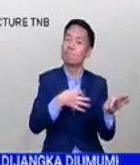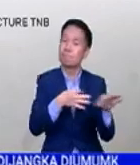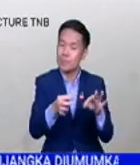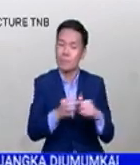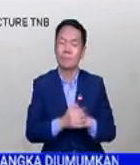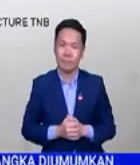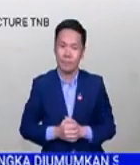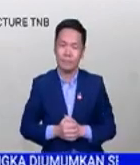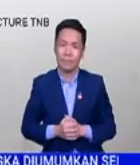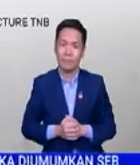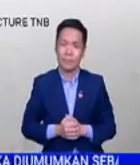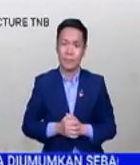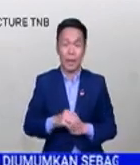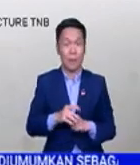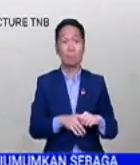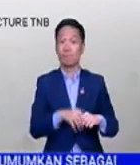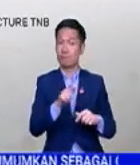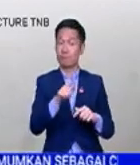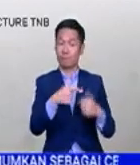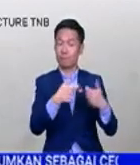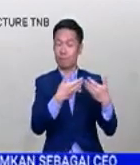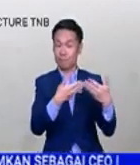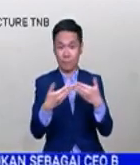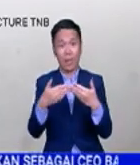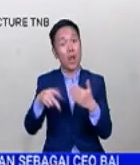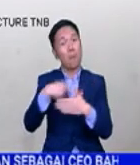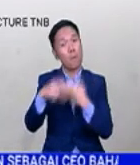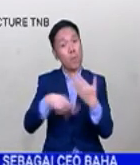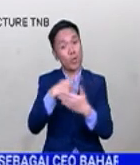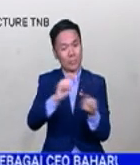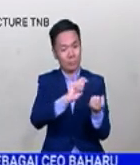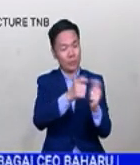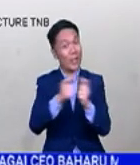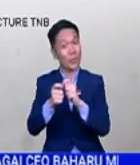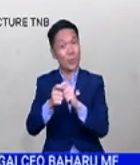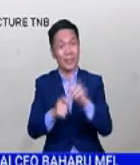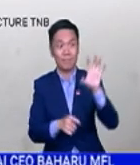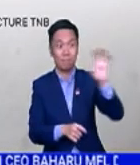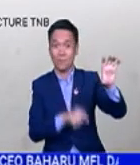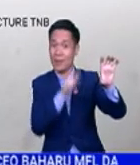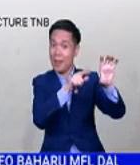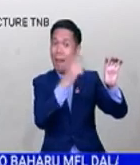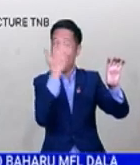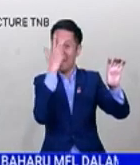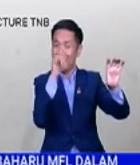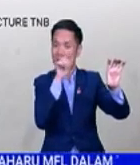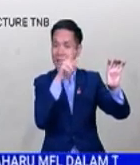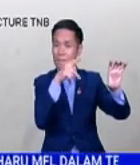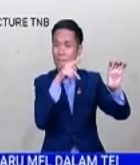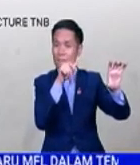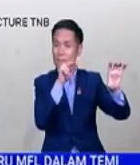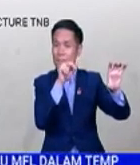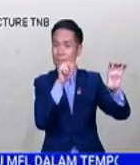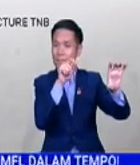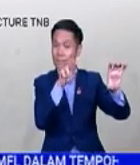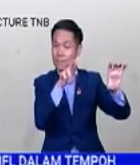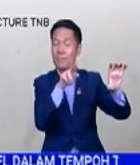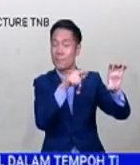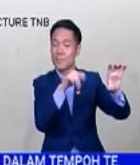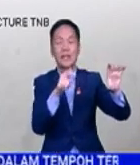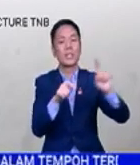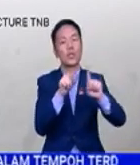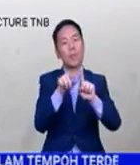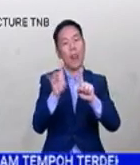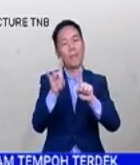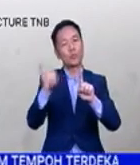memaklumkan dengan penyambungan semula Project berkenaan jumlah pengguna Mita pintar akan meningkat kepada lebih satu populer